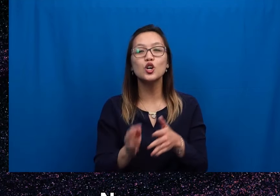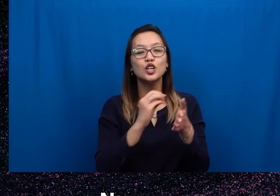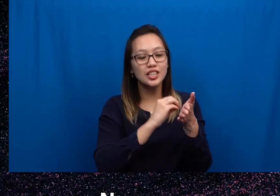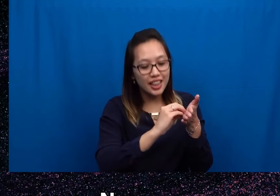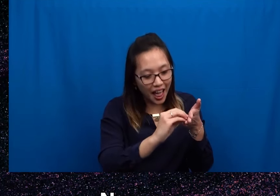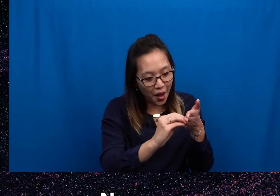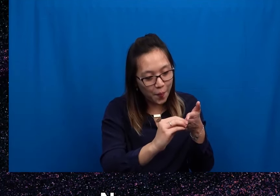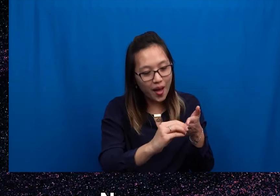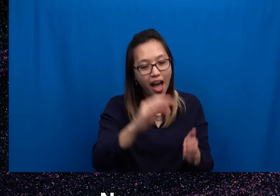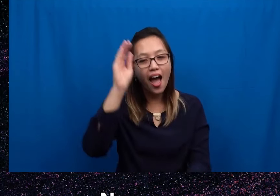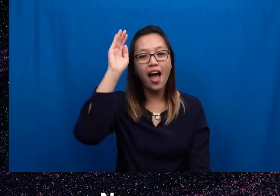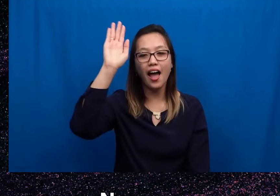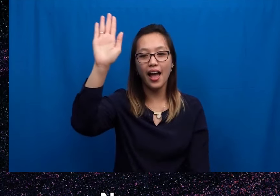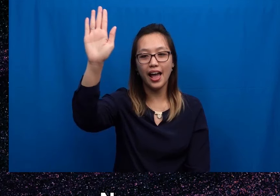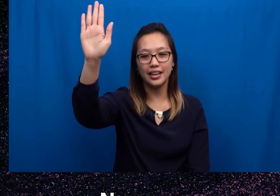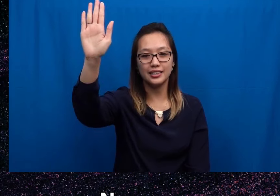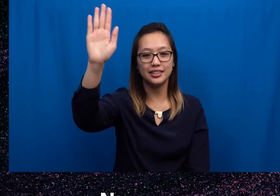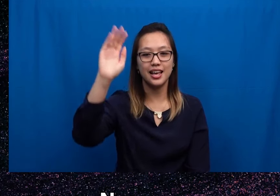Yesus